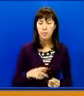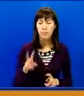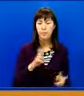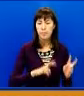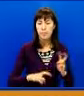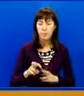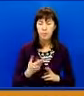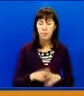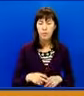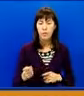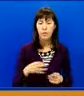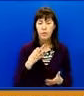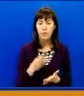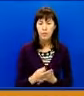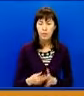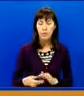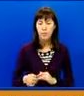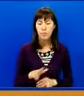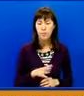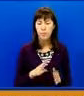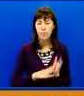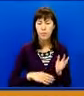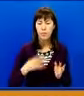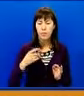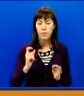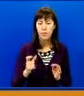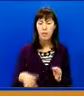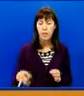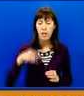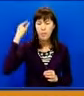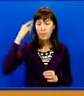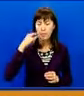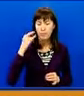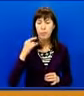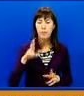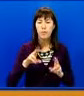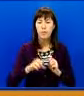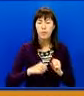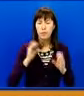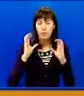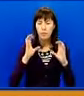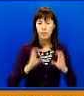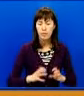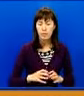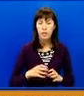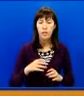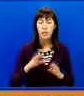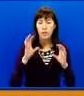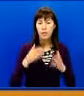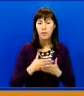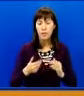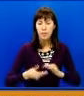взыскание. К административной ответственности привлечены 94 граждан Республики Казахстан за нарушение закона о миграции и